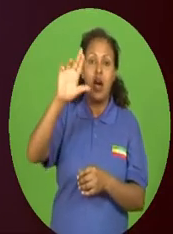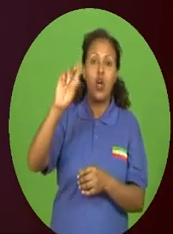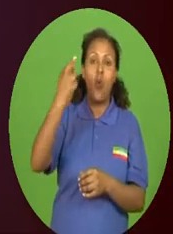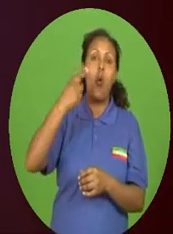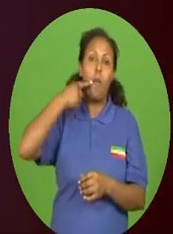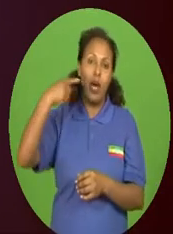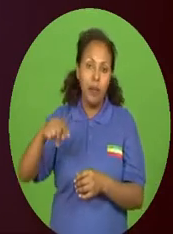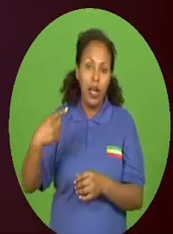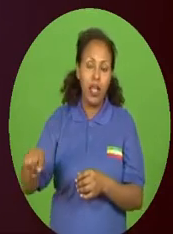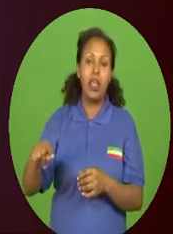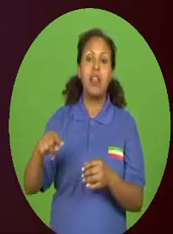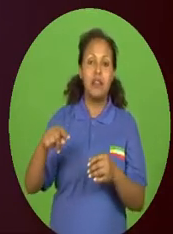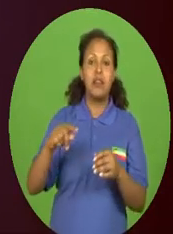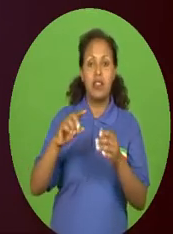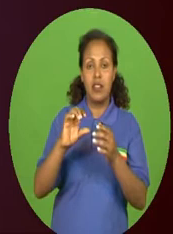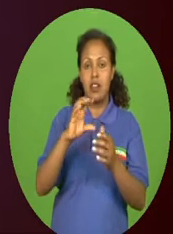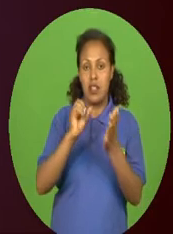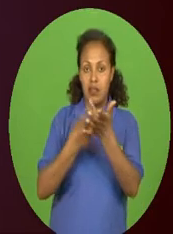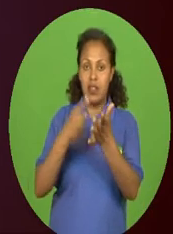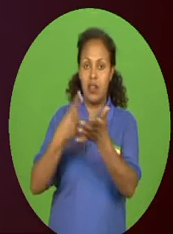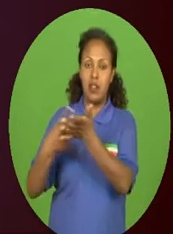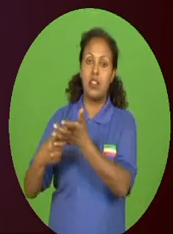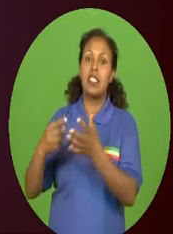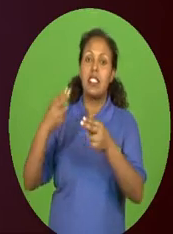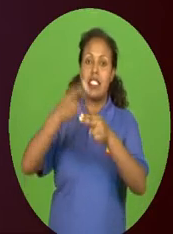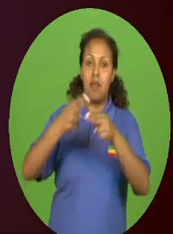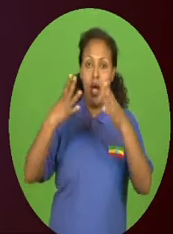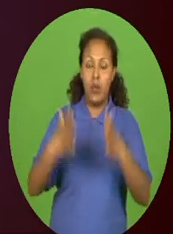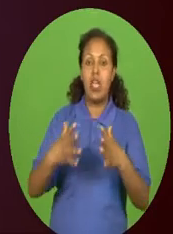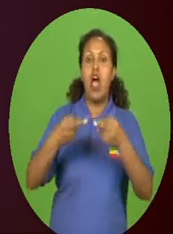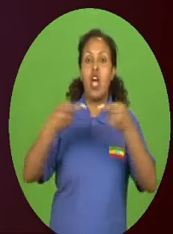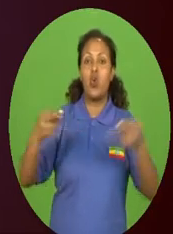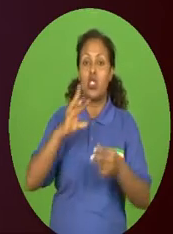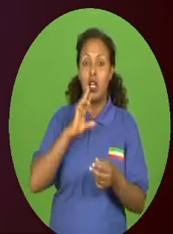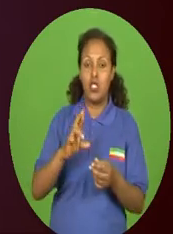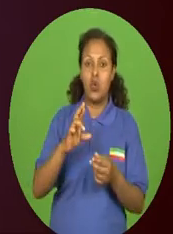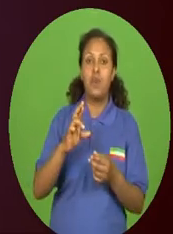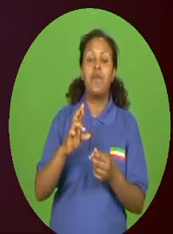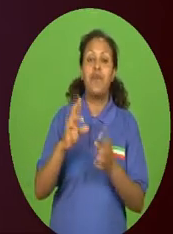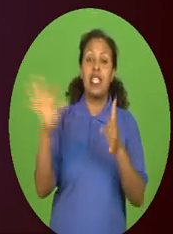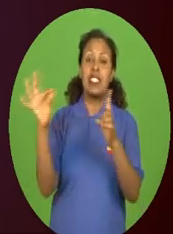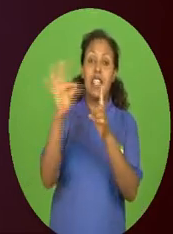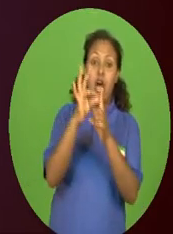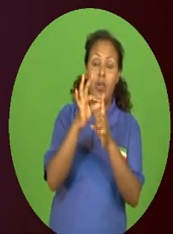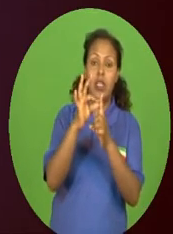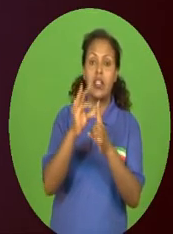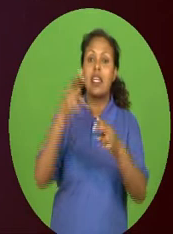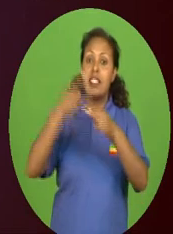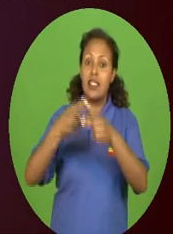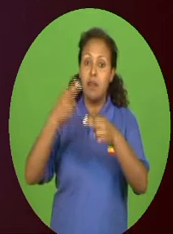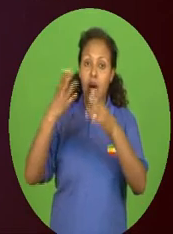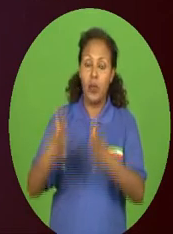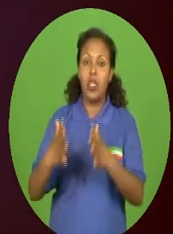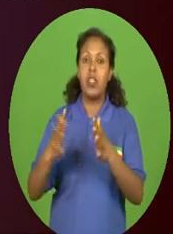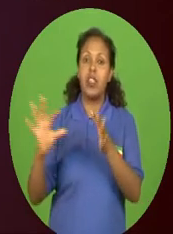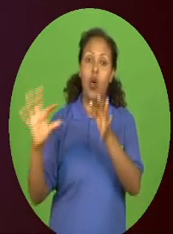በርበሬ ወዘተ ተጠቃሽ ስማዊ ሀረጎች ናቸው። ቅጽላዊ ሀረግ ከስማዊ